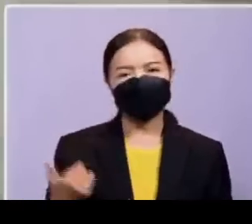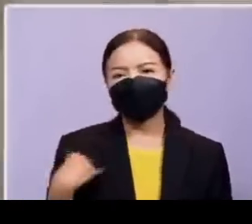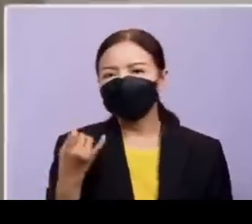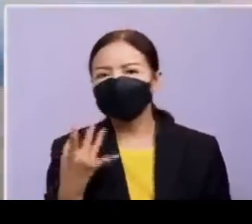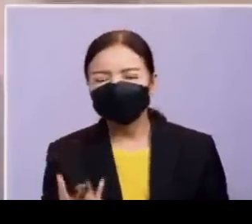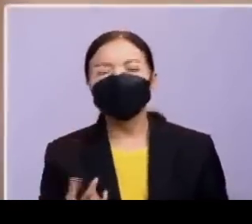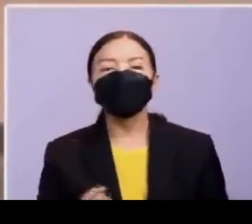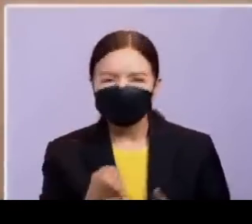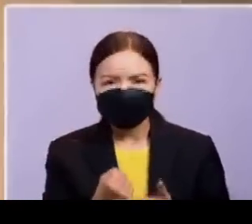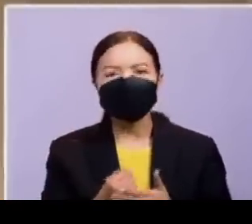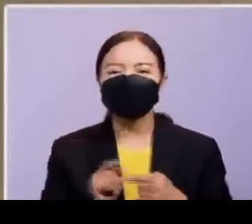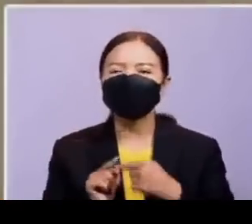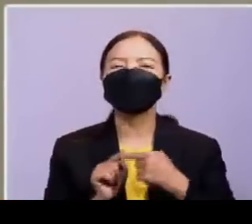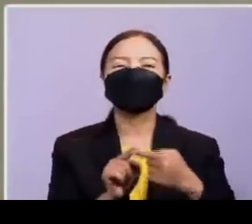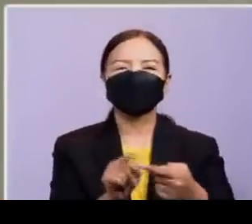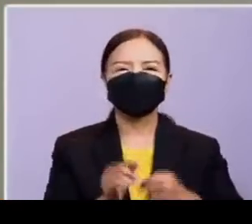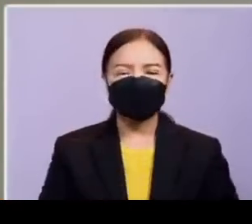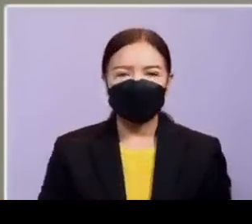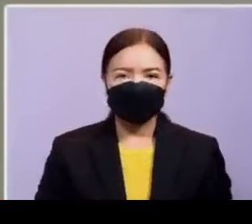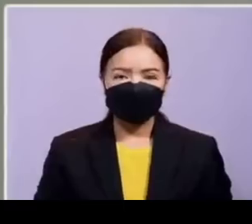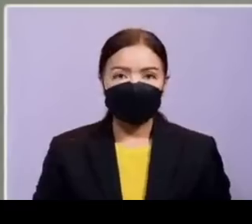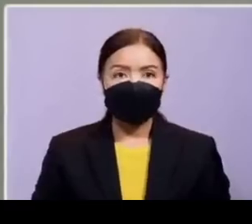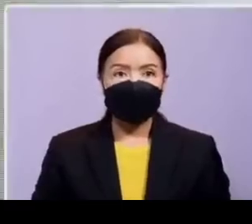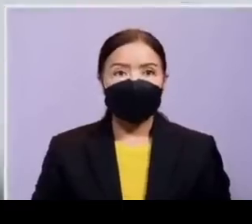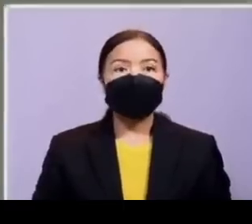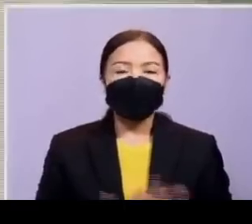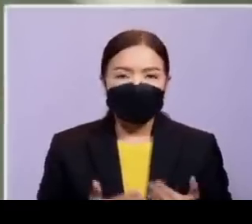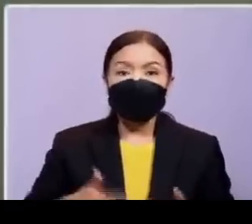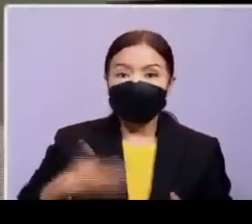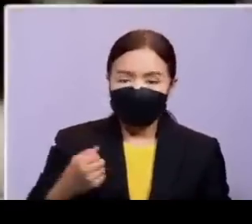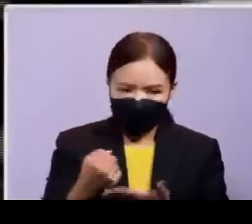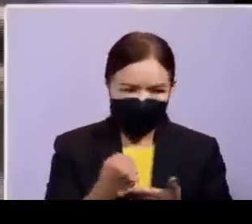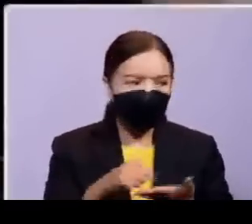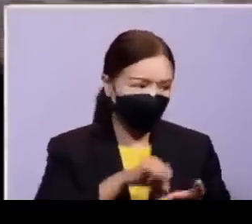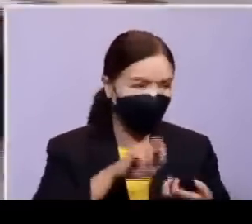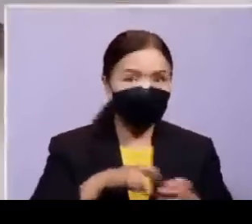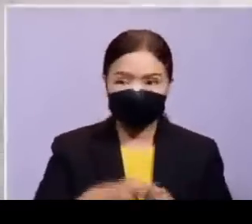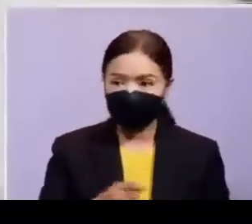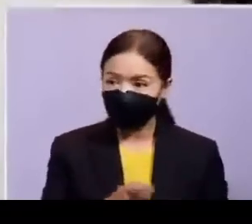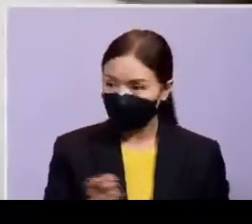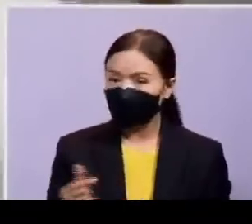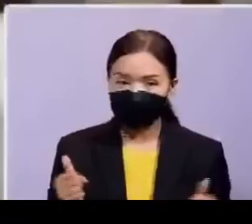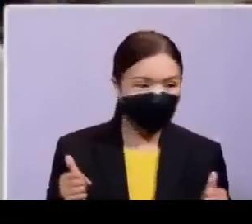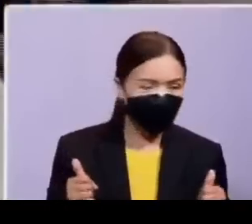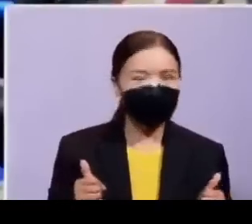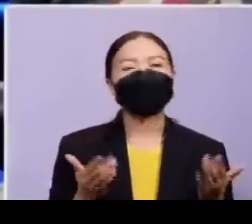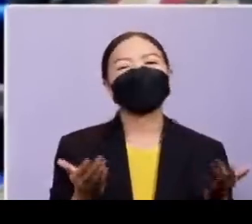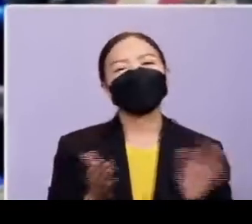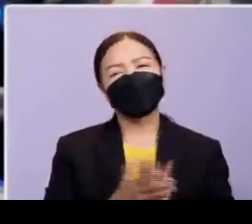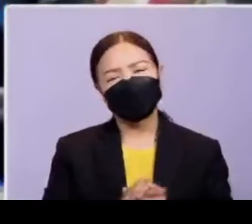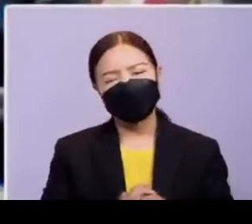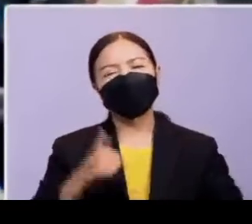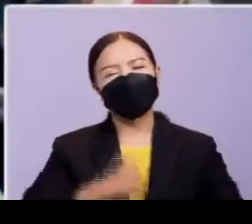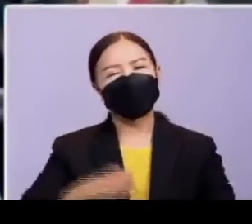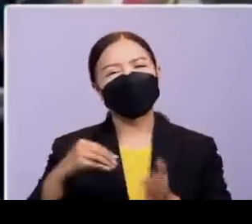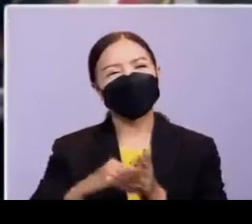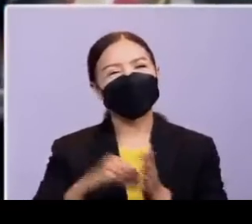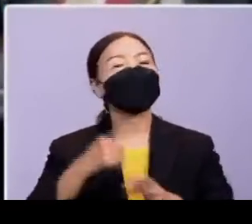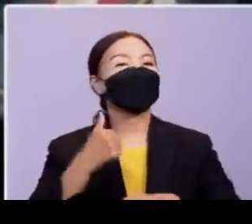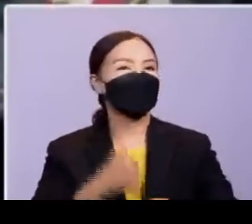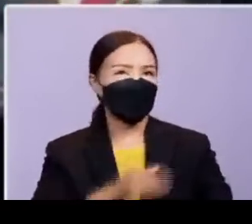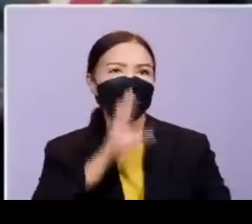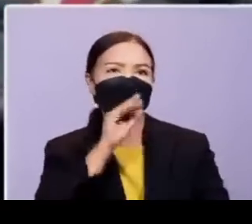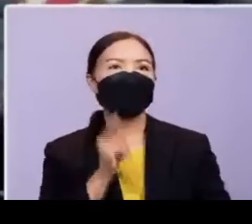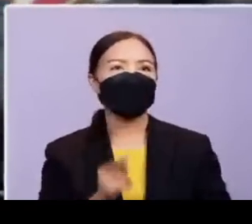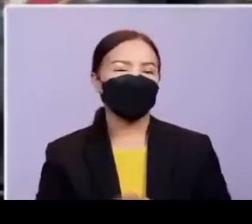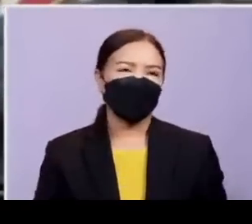ะทำให้อย่าทำอะไรให้มันใหญ่โตเกินไปหลังจากนี้ก็คือมาช่วยกันแก้ไขปัญหากันน่าจะดีกว่าอ่านี่คือสิ่งที่ผู้ว่าชาชาติ